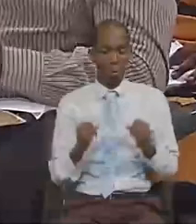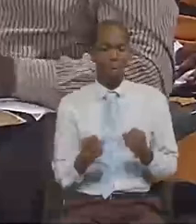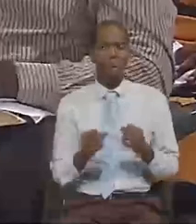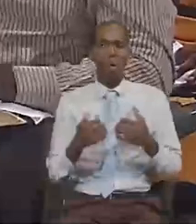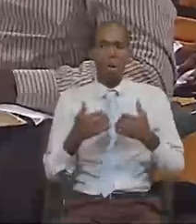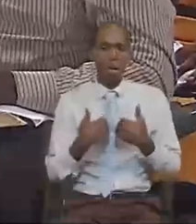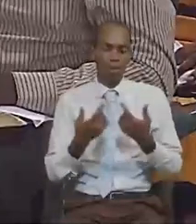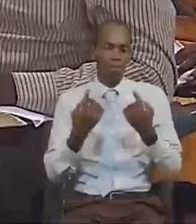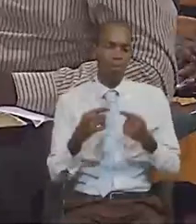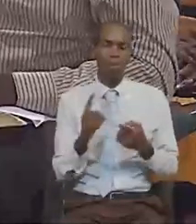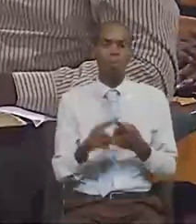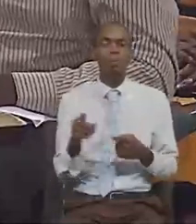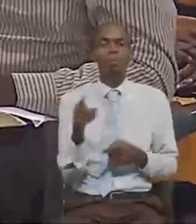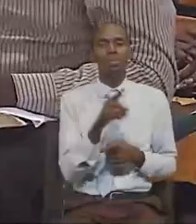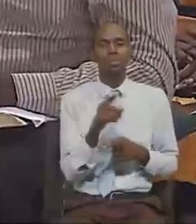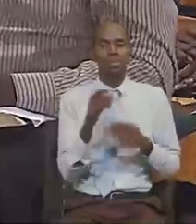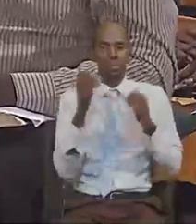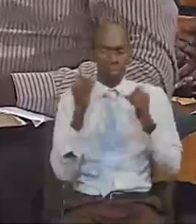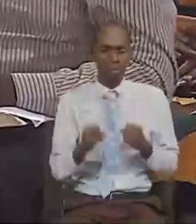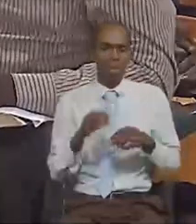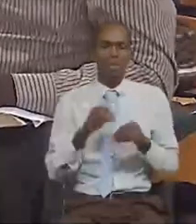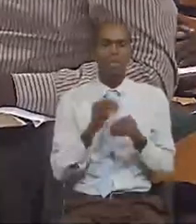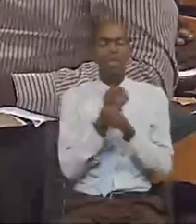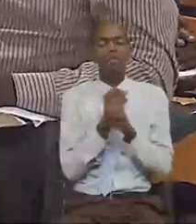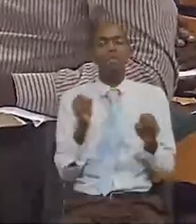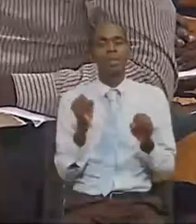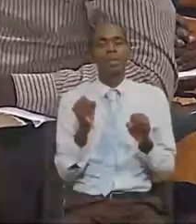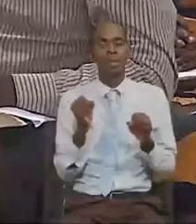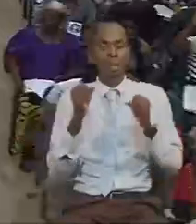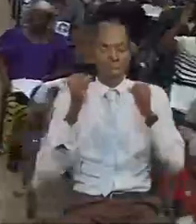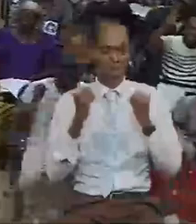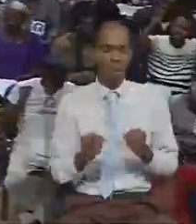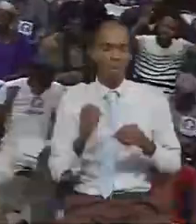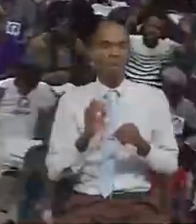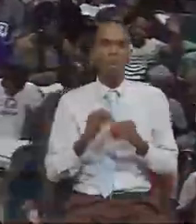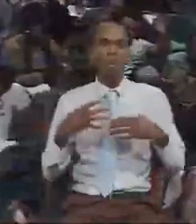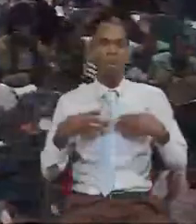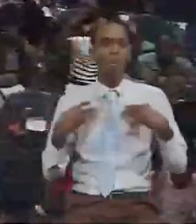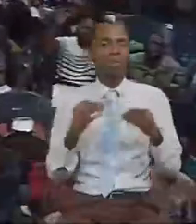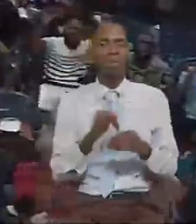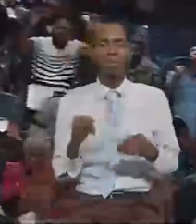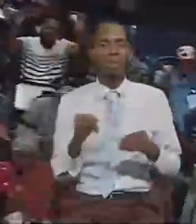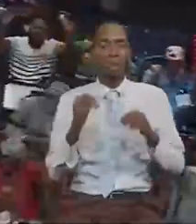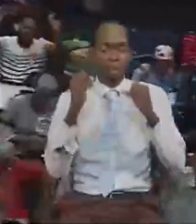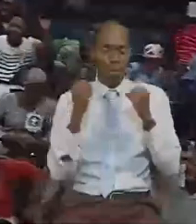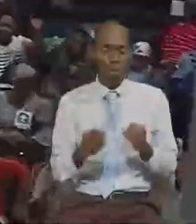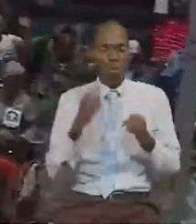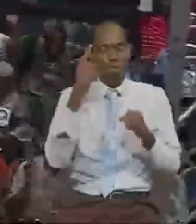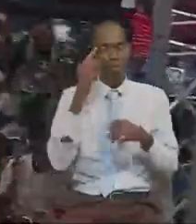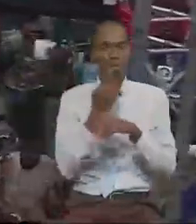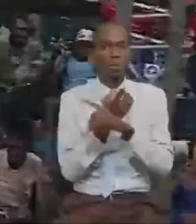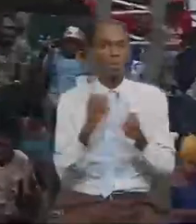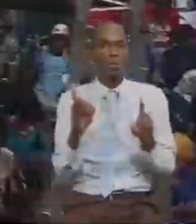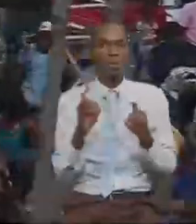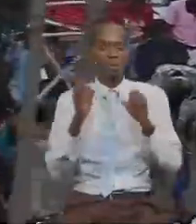La puissance pour le salut. La puissance pour la guérison. La puissance pour la délivrance. La puissance